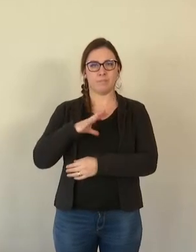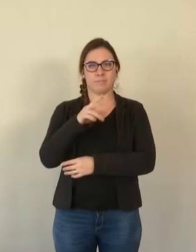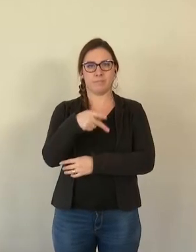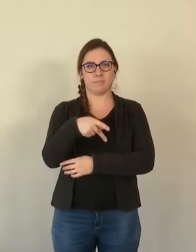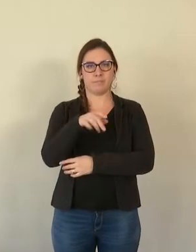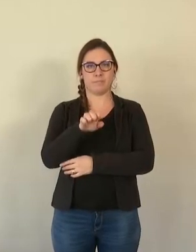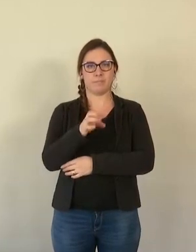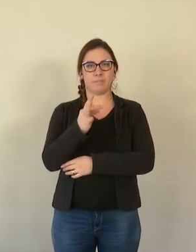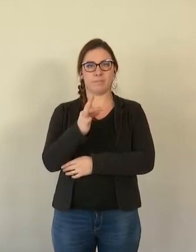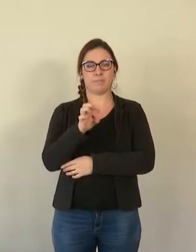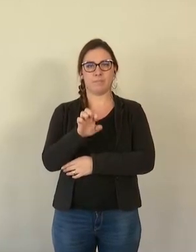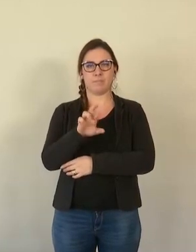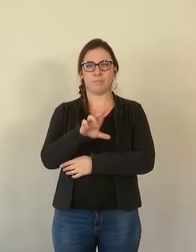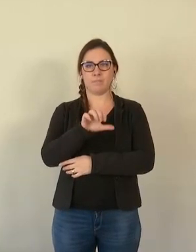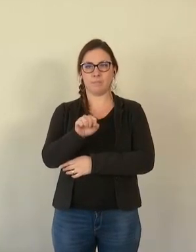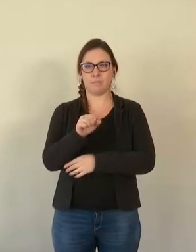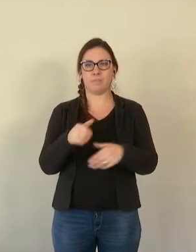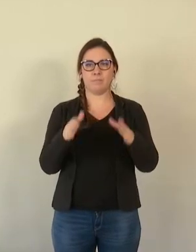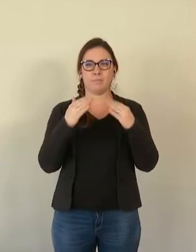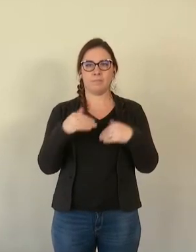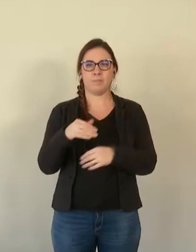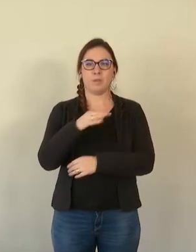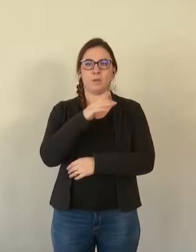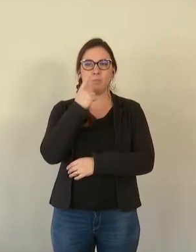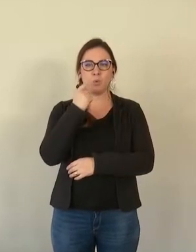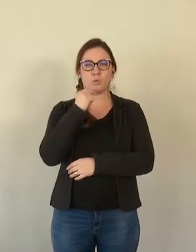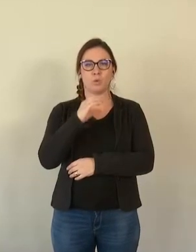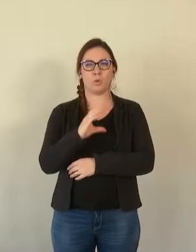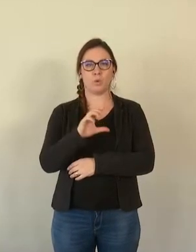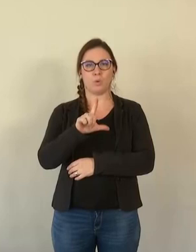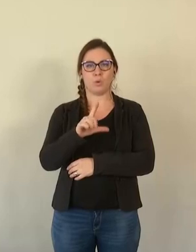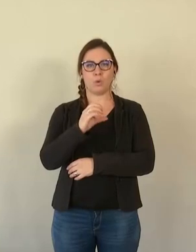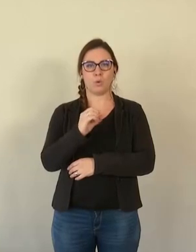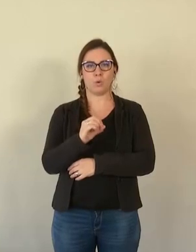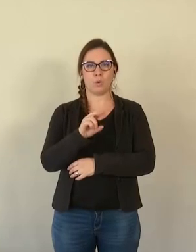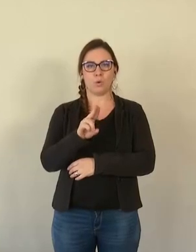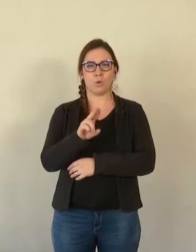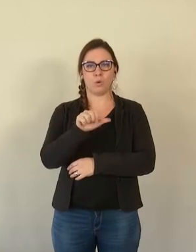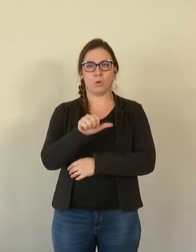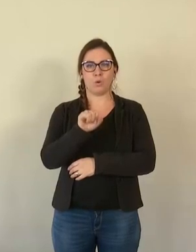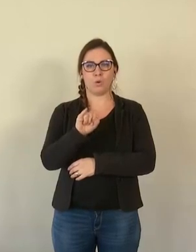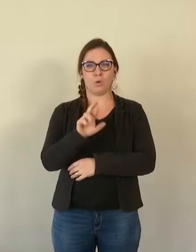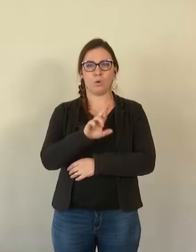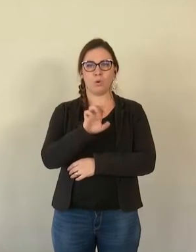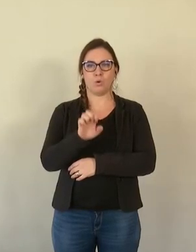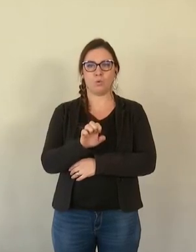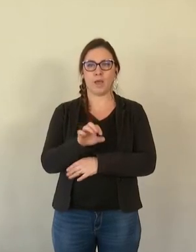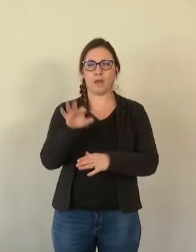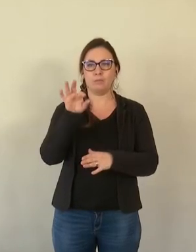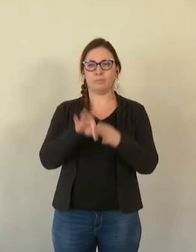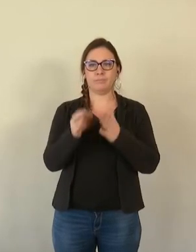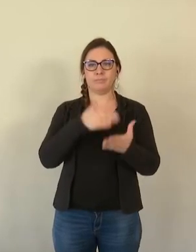à Monsieur Carignon pour la séance Nathalie Beranger donne pouvoir à Madame beer jusqu'à